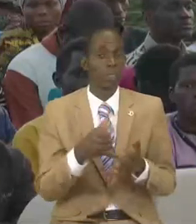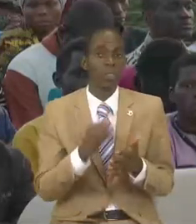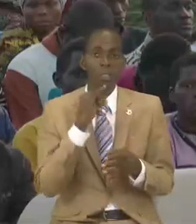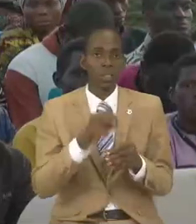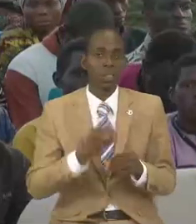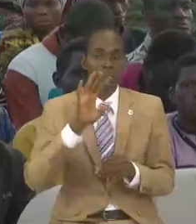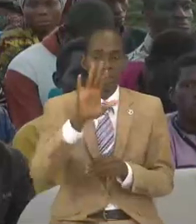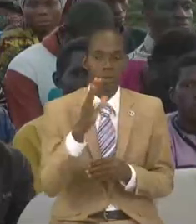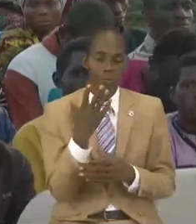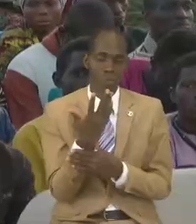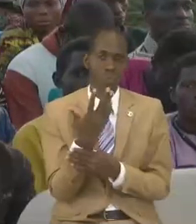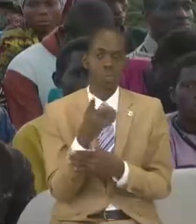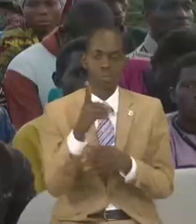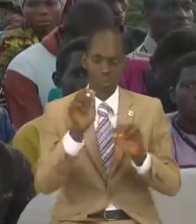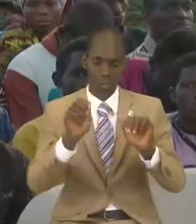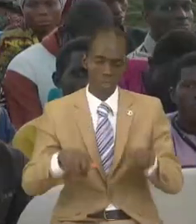dans tes mains, tu peux.